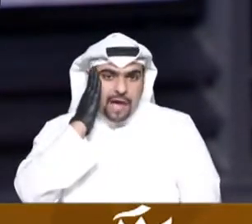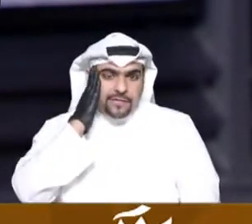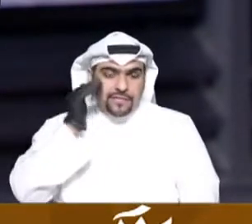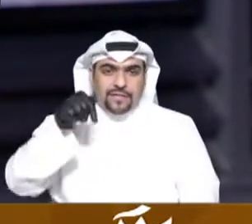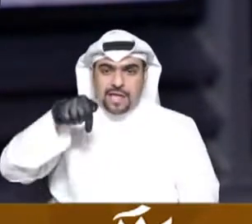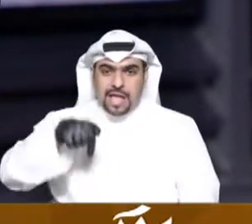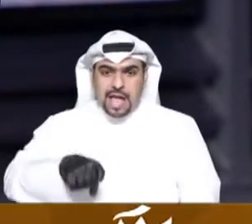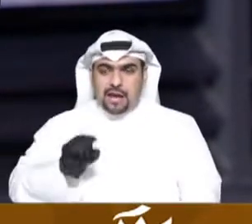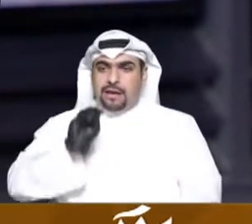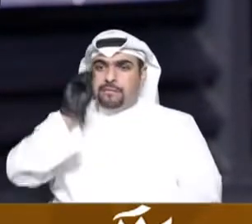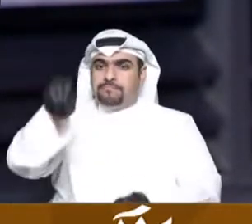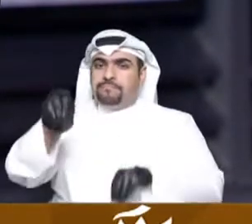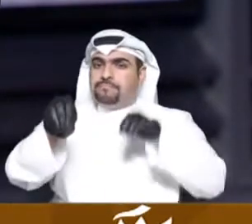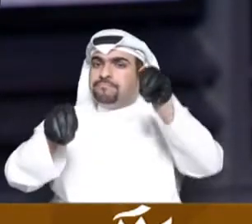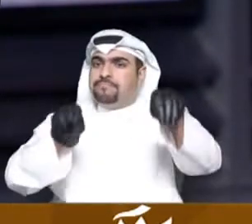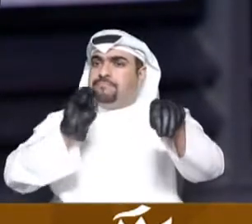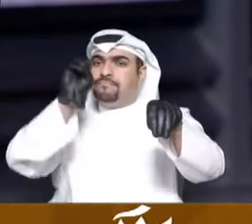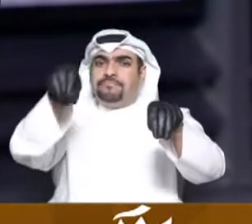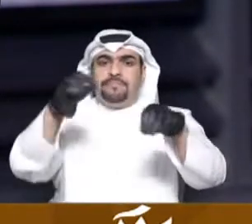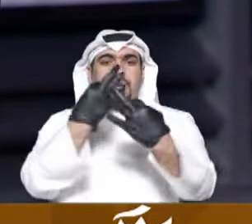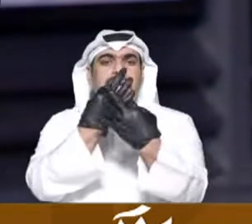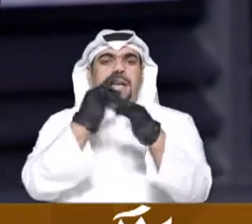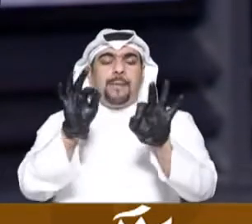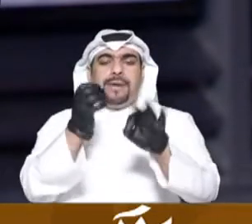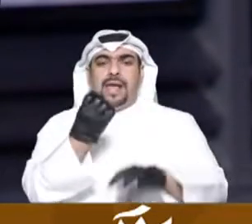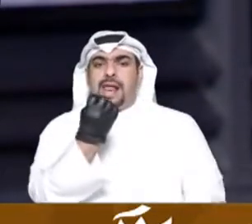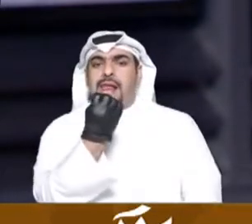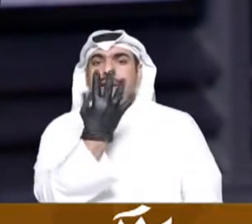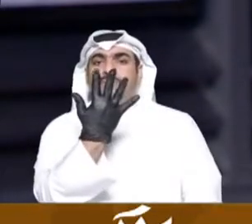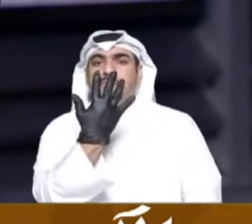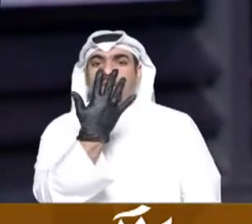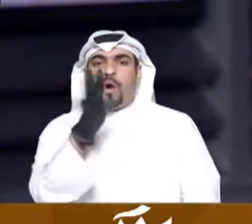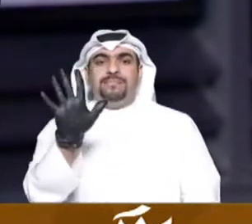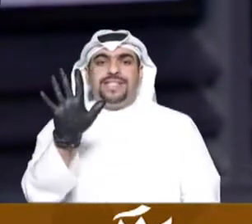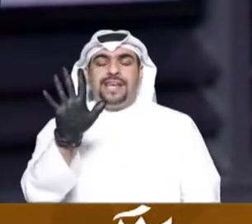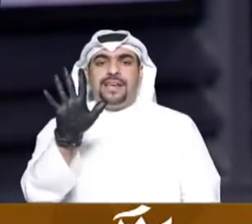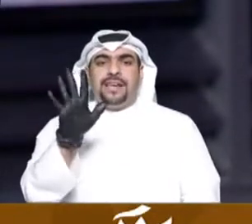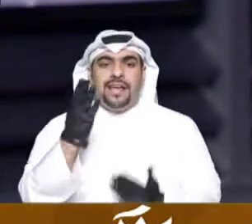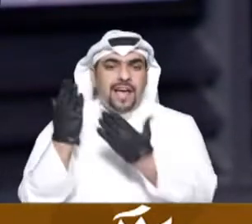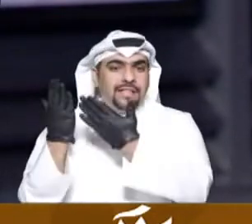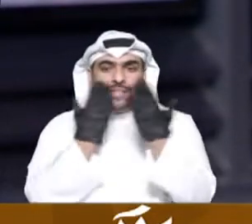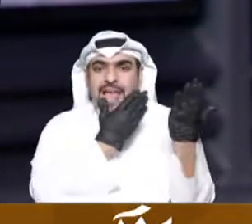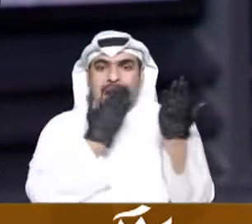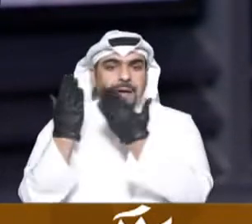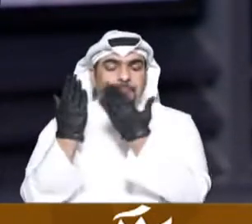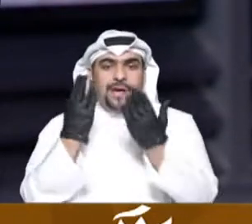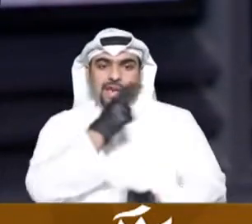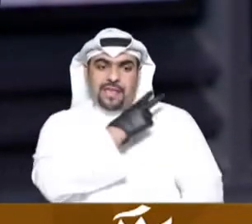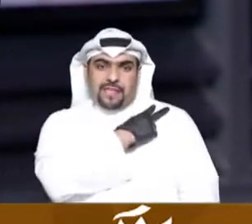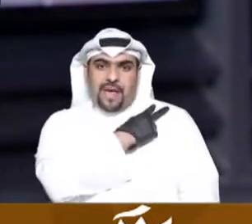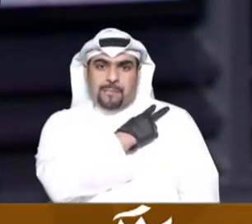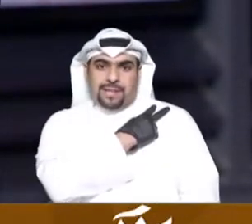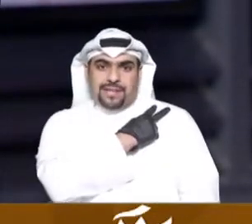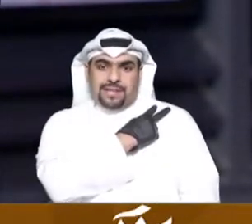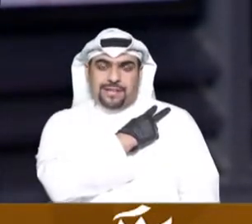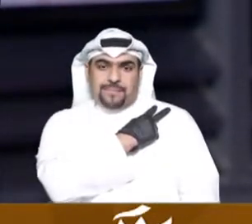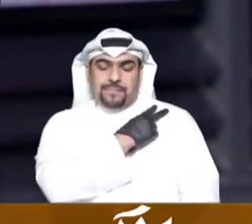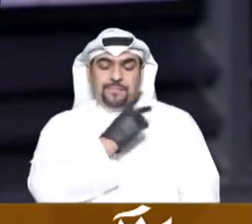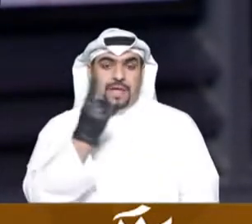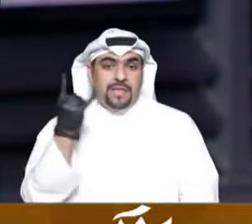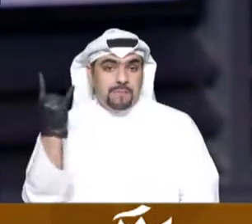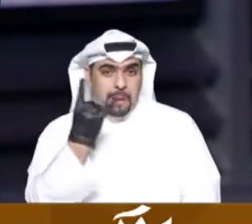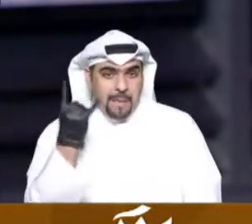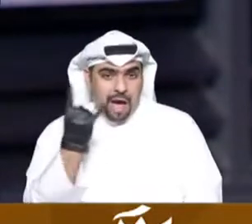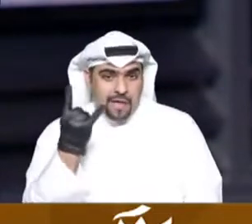550 طالب ضابط على جميع القطاعات اللي موجوده الميدانيه، من النجده، من مرور، من امن عام، من مباحث جنائيه.